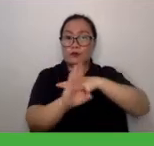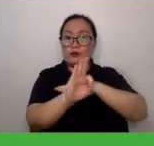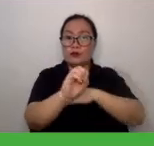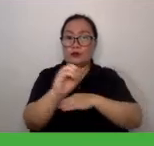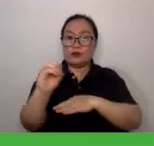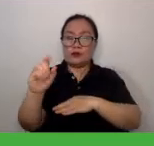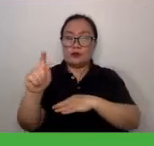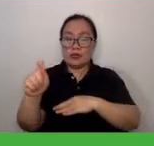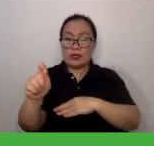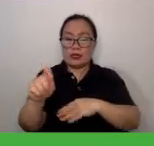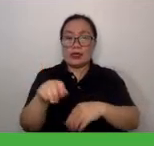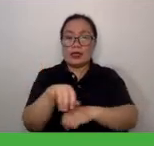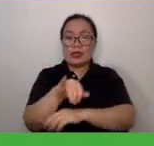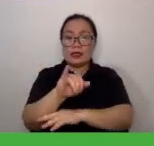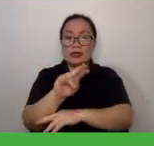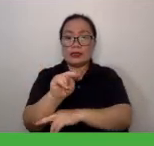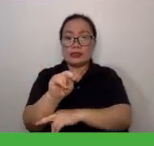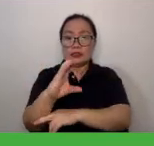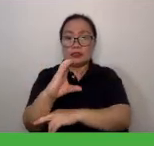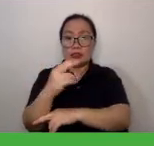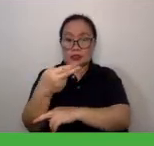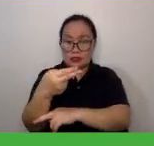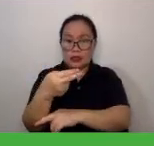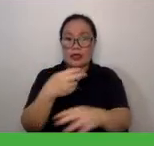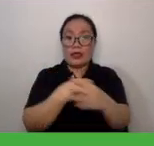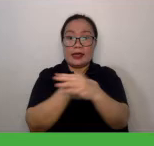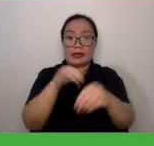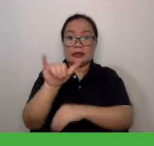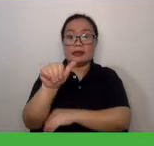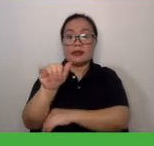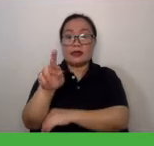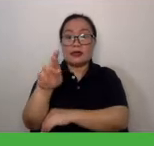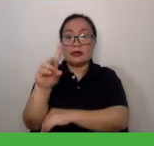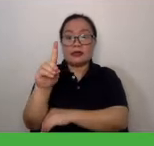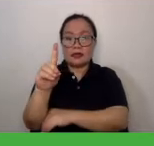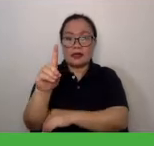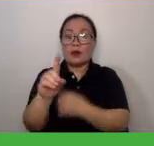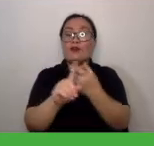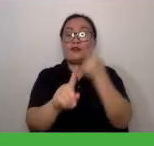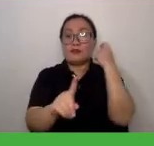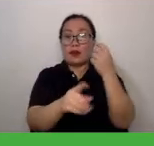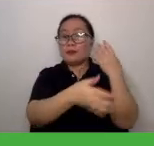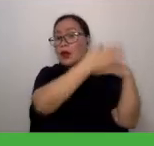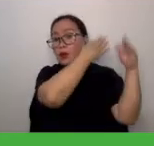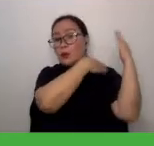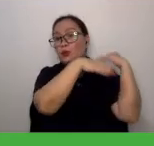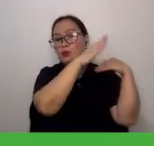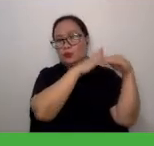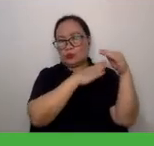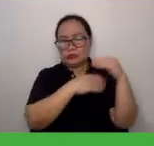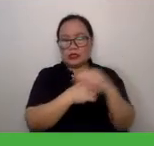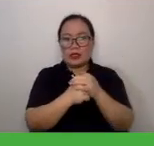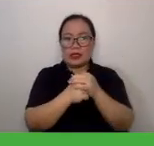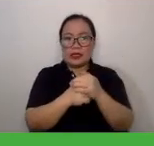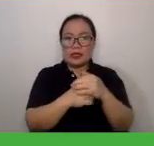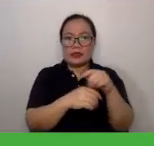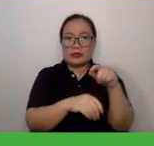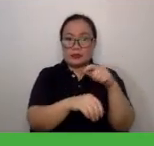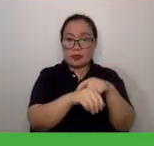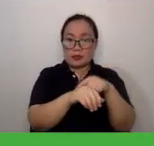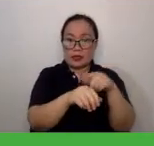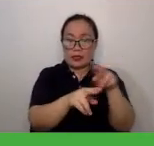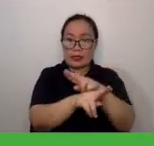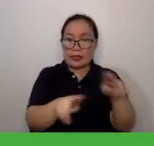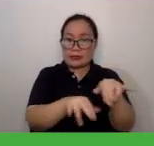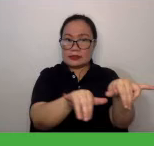yung yard, na kung saan nakuha natin sa kanila. Okay? So, the English system also has no